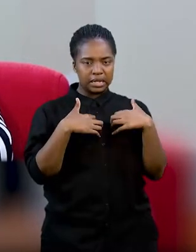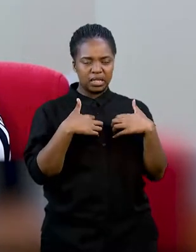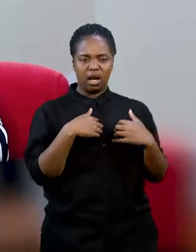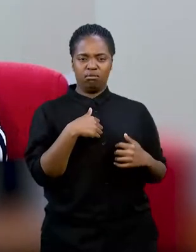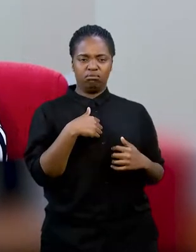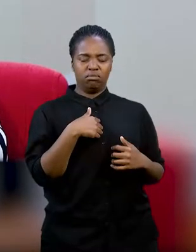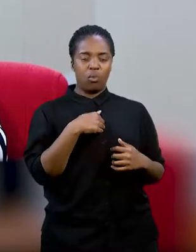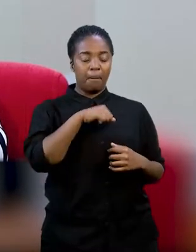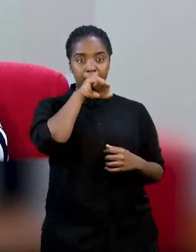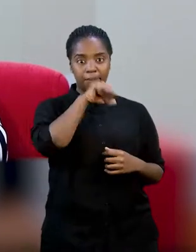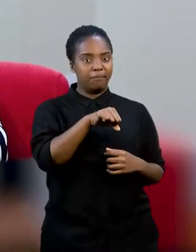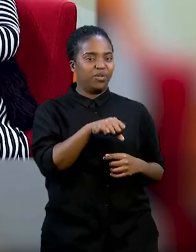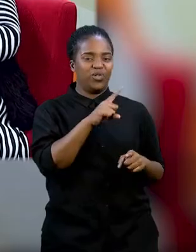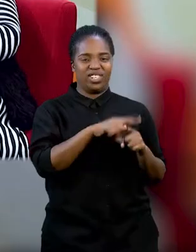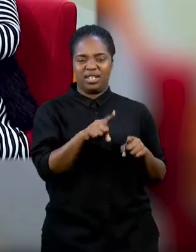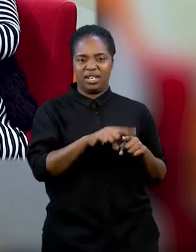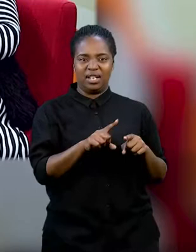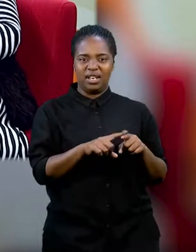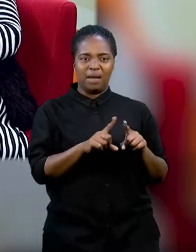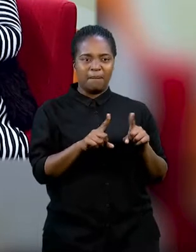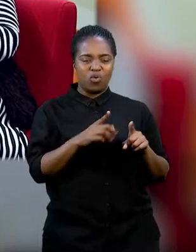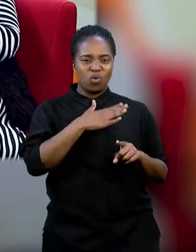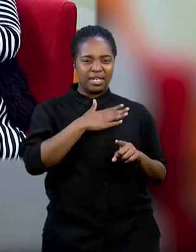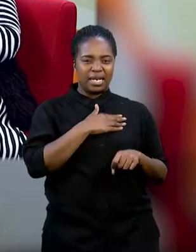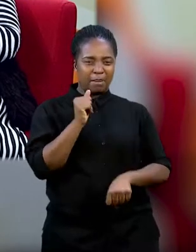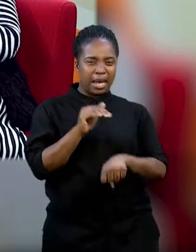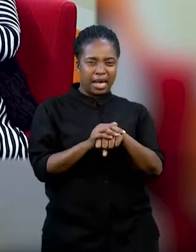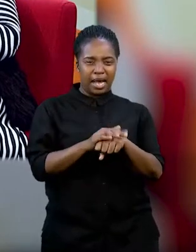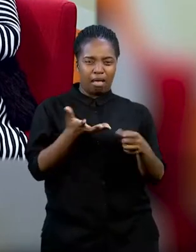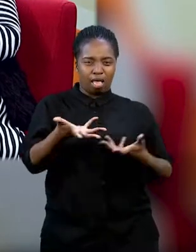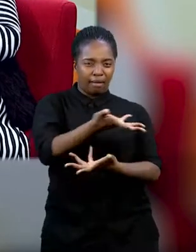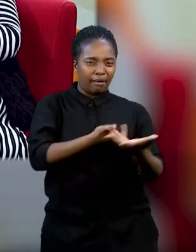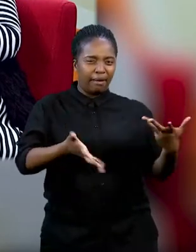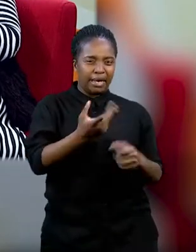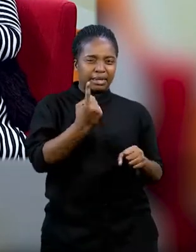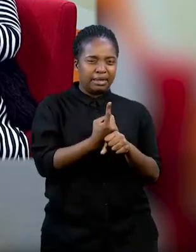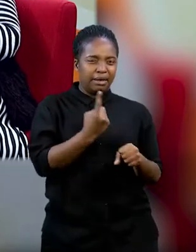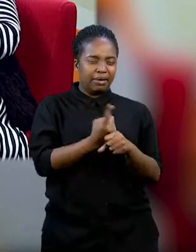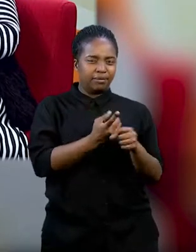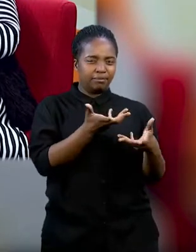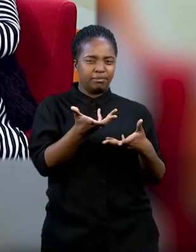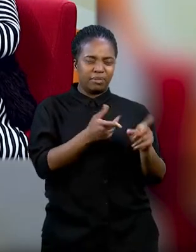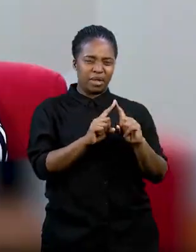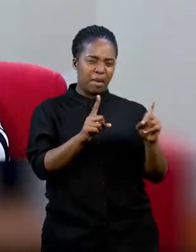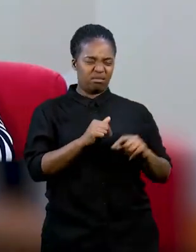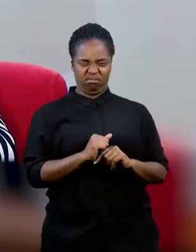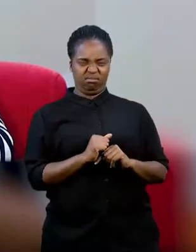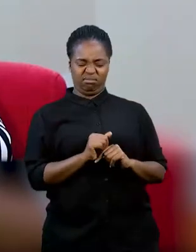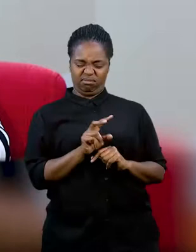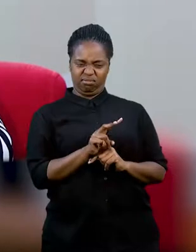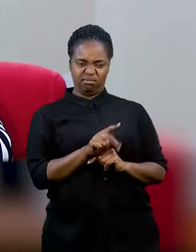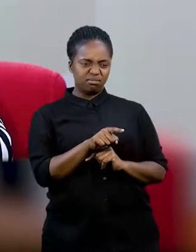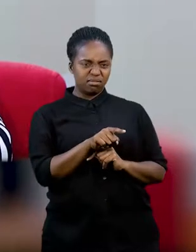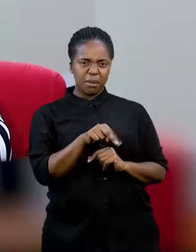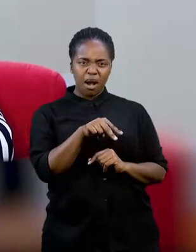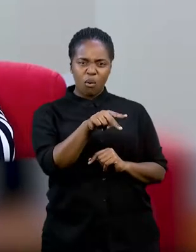le bana and-e ne le re motho o rata o dlala. Gore o ne a rata khampani o nyaka o dula le bana ba bangwe mara ga a tla gore